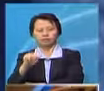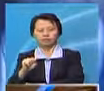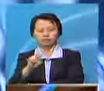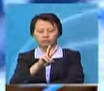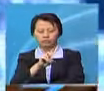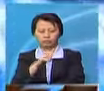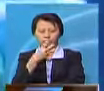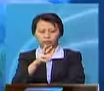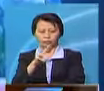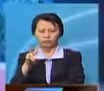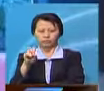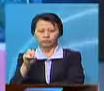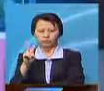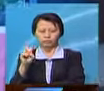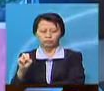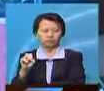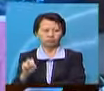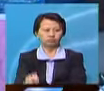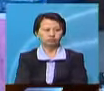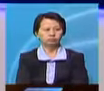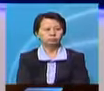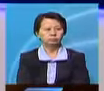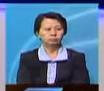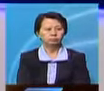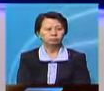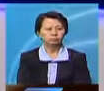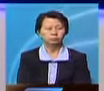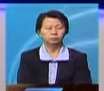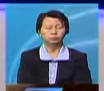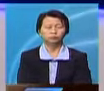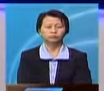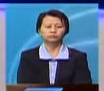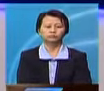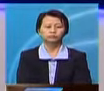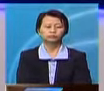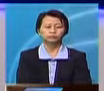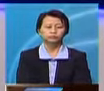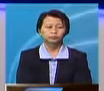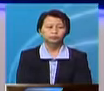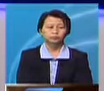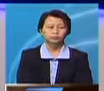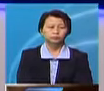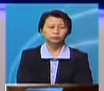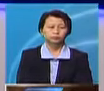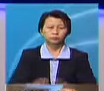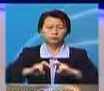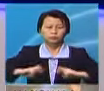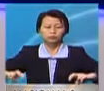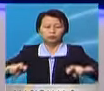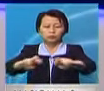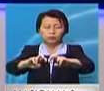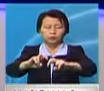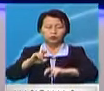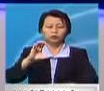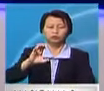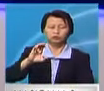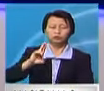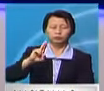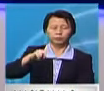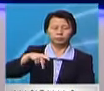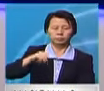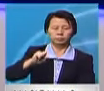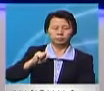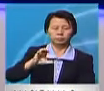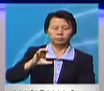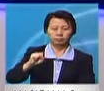2016-2020. Kongres Kesatuan Pekerja-Pekerja Dalam Perkhidmatan